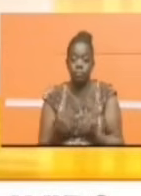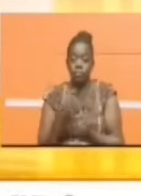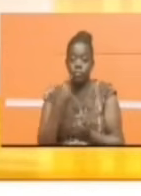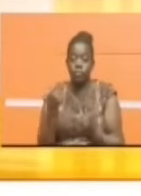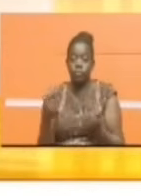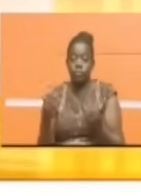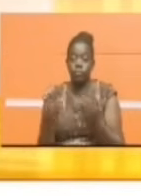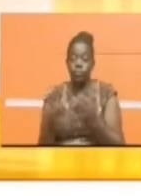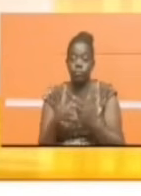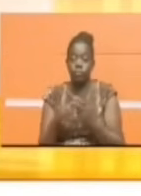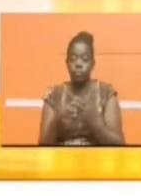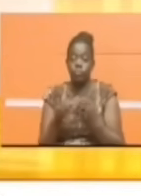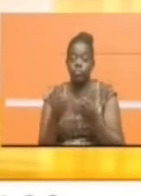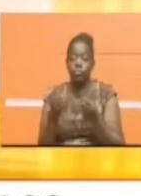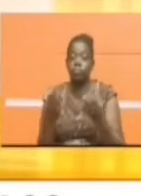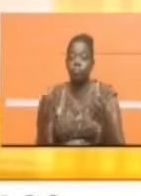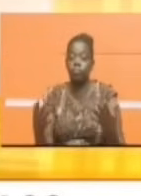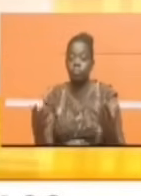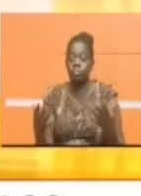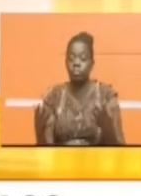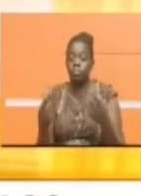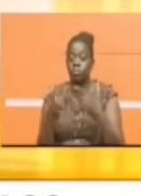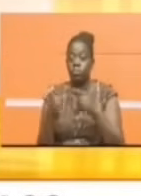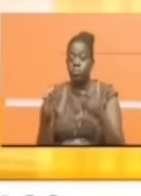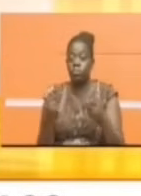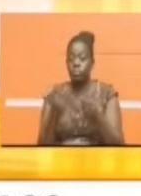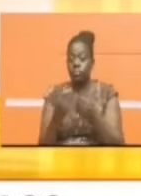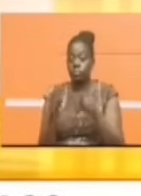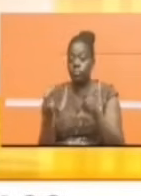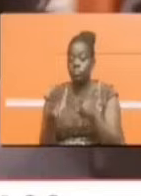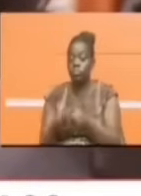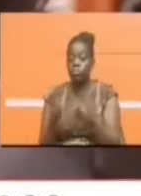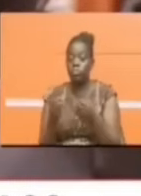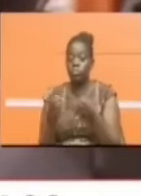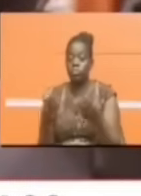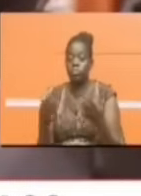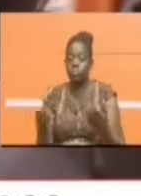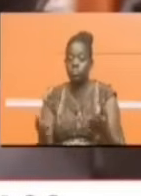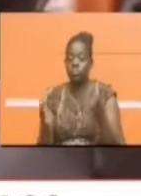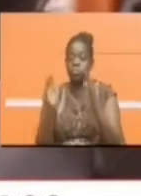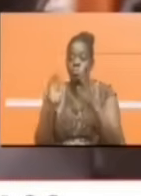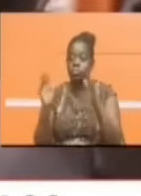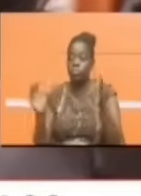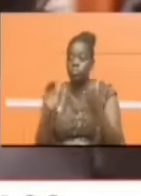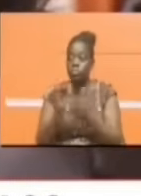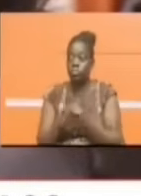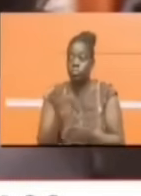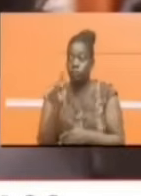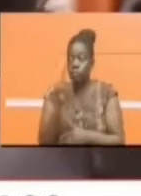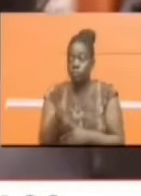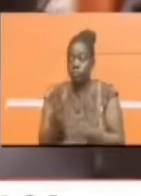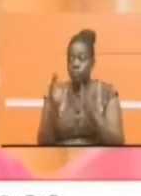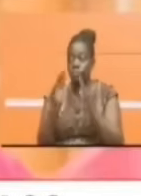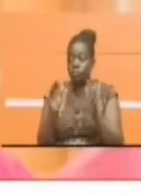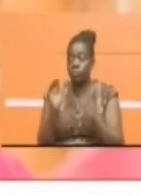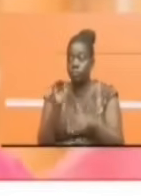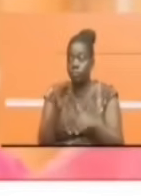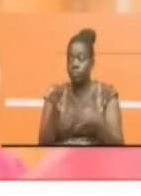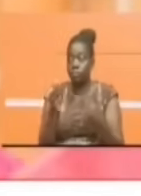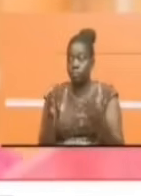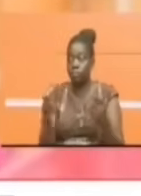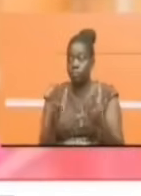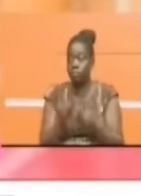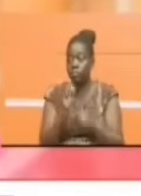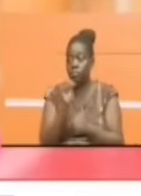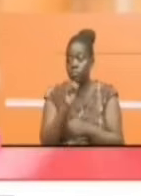Abatagattibwa be basingawo naye abagattibwa bangi ddala. Ayuzayuziza abafumbo olw'okutuuka ku bijaguzo bino ng'aliko